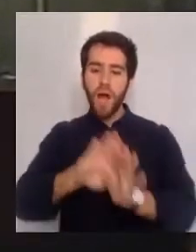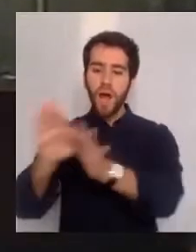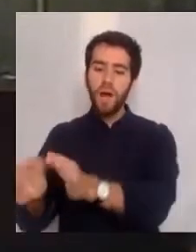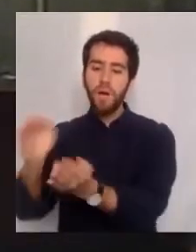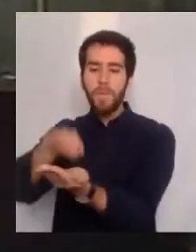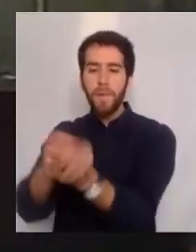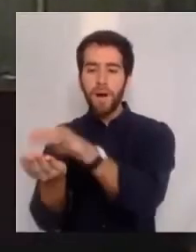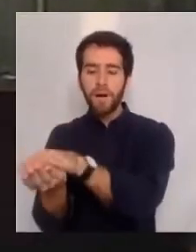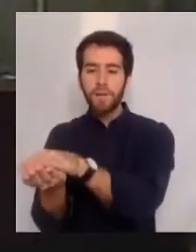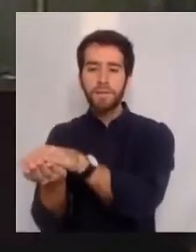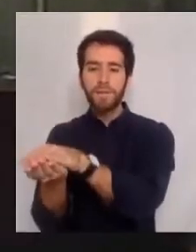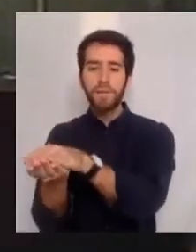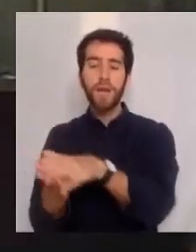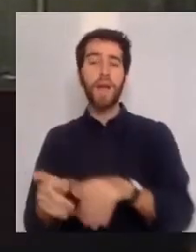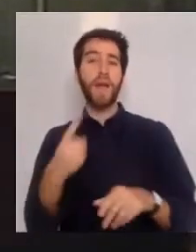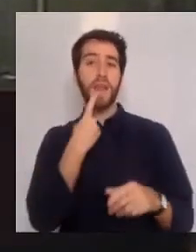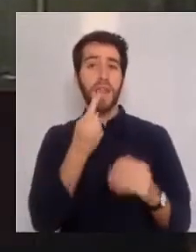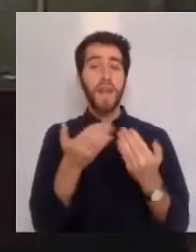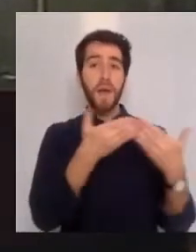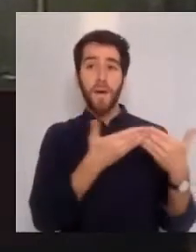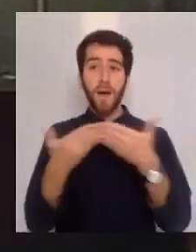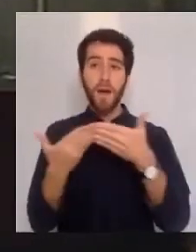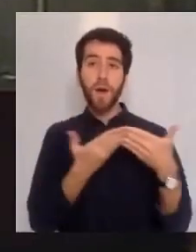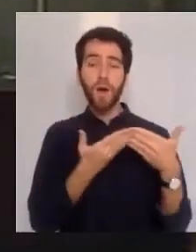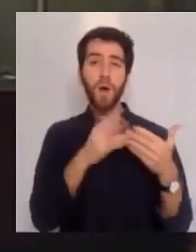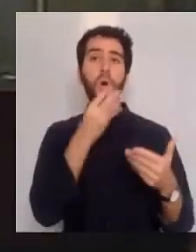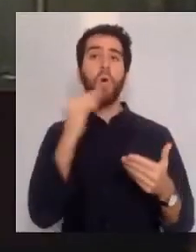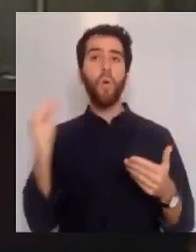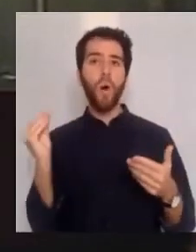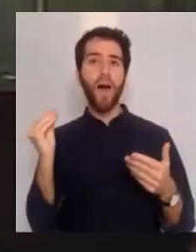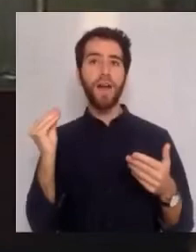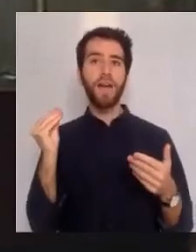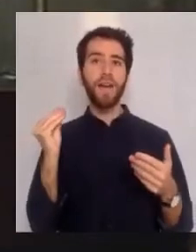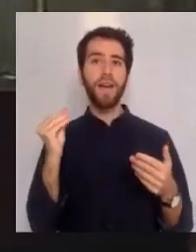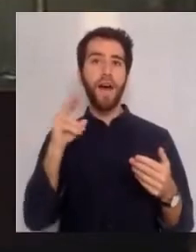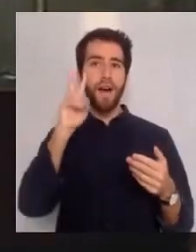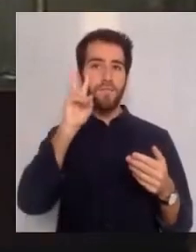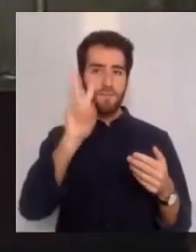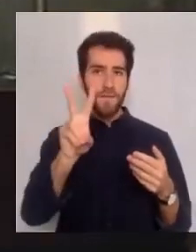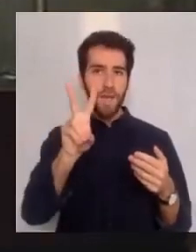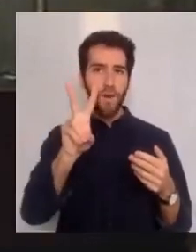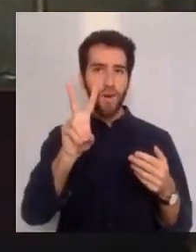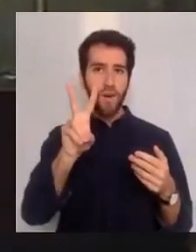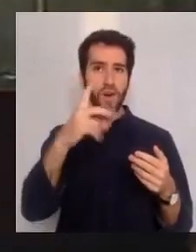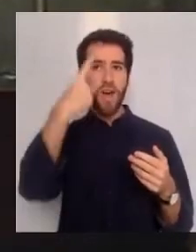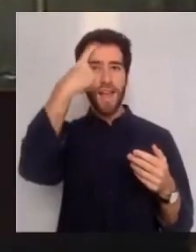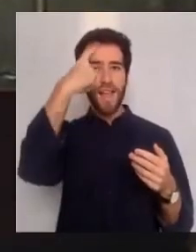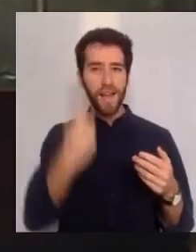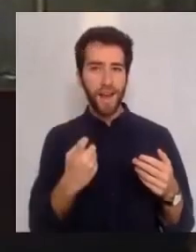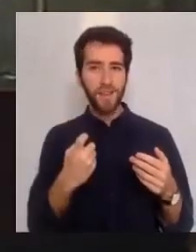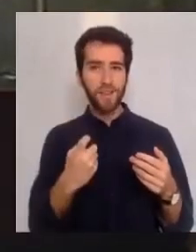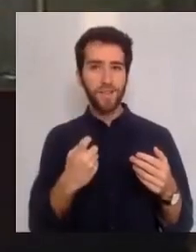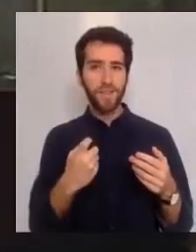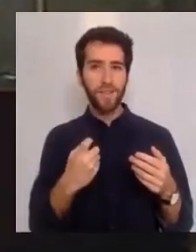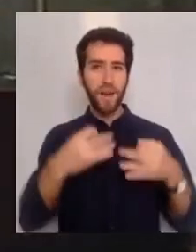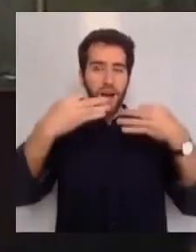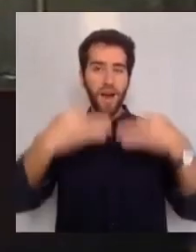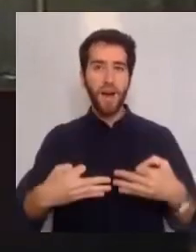l'Evangeli: Joan va veure i va creure.